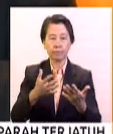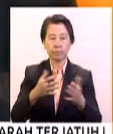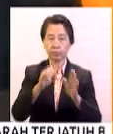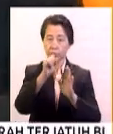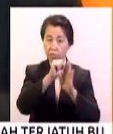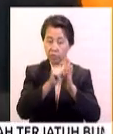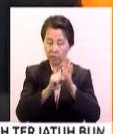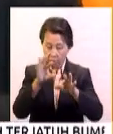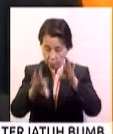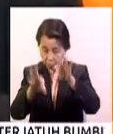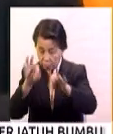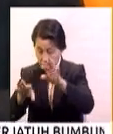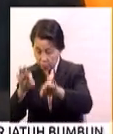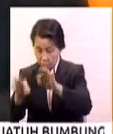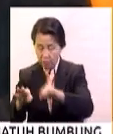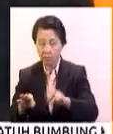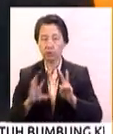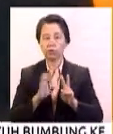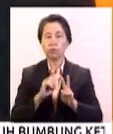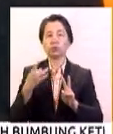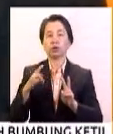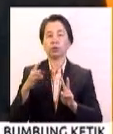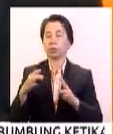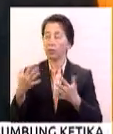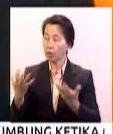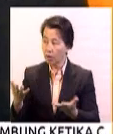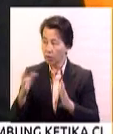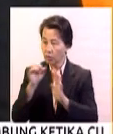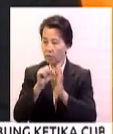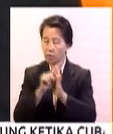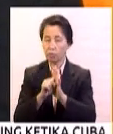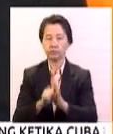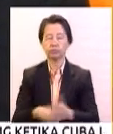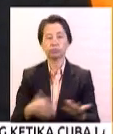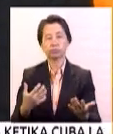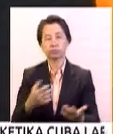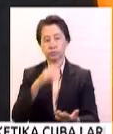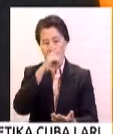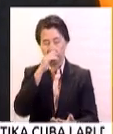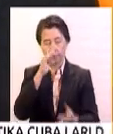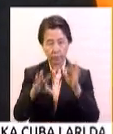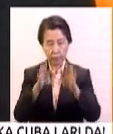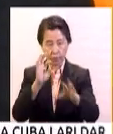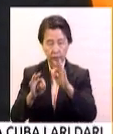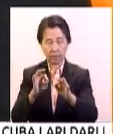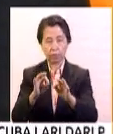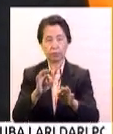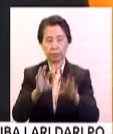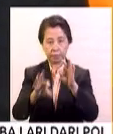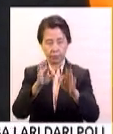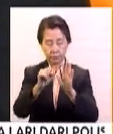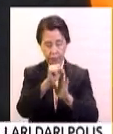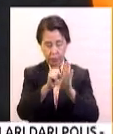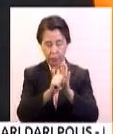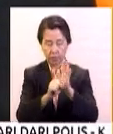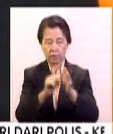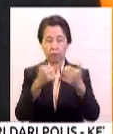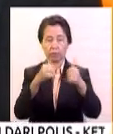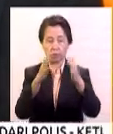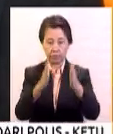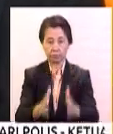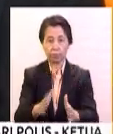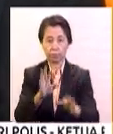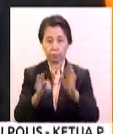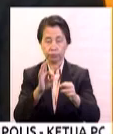kriteria-kriteria pemilihan untuk 2018, Datuk? Kriteria pemilihan untuk anugerah sukan negara ini merupakan anugerah sukan negara